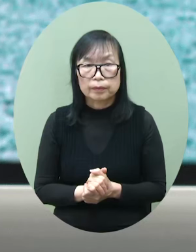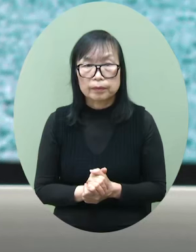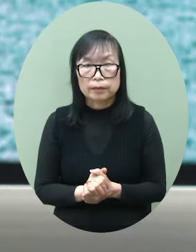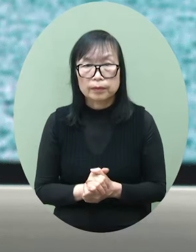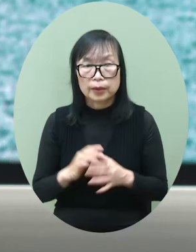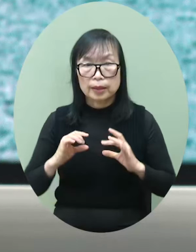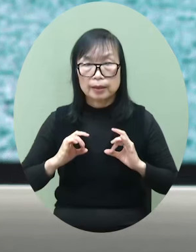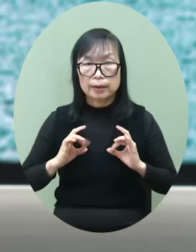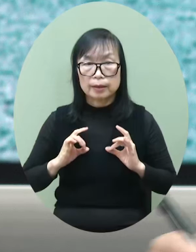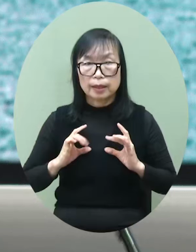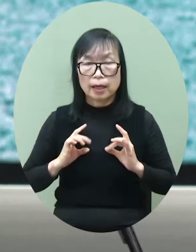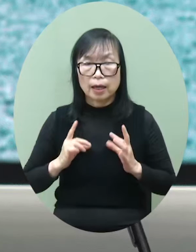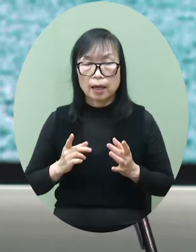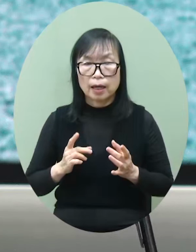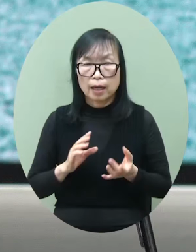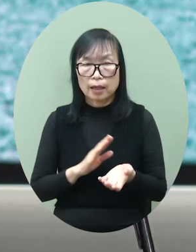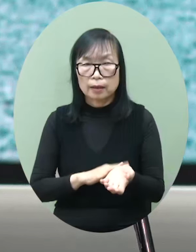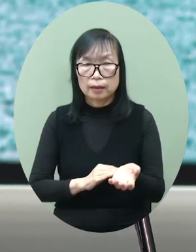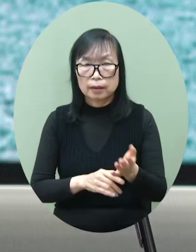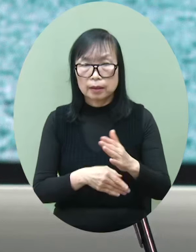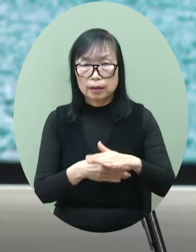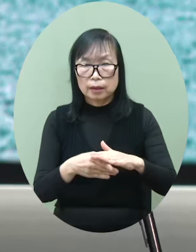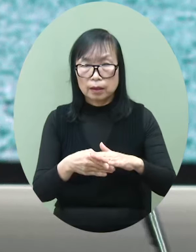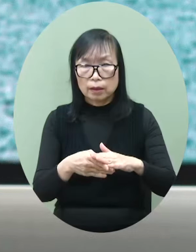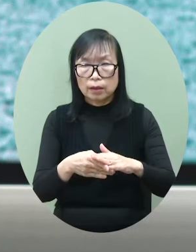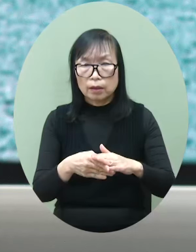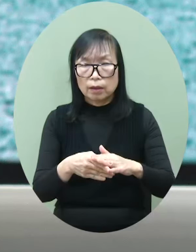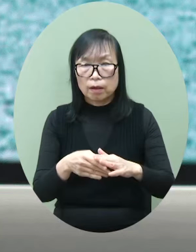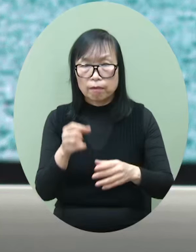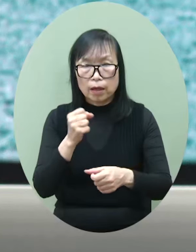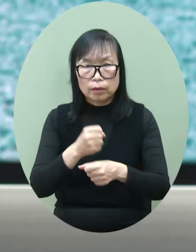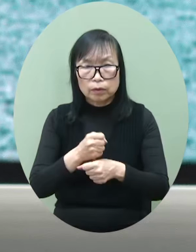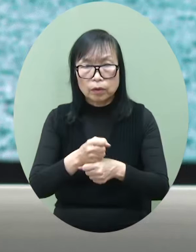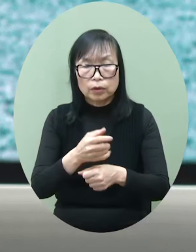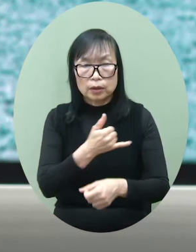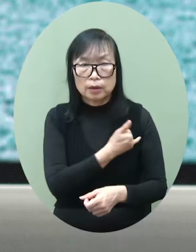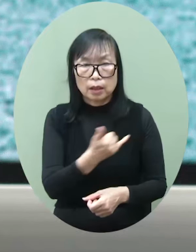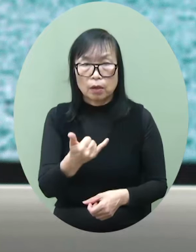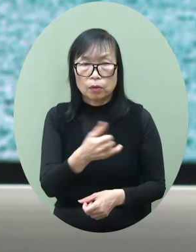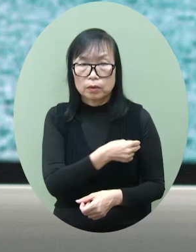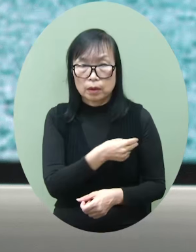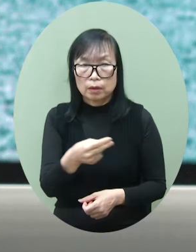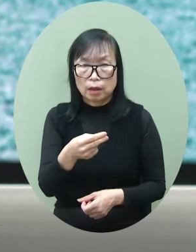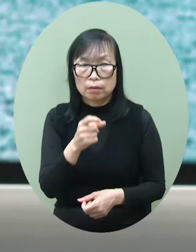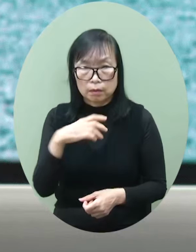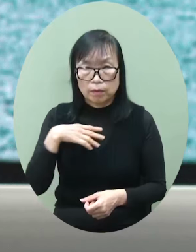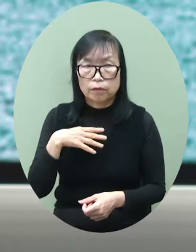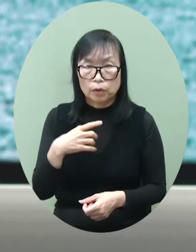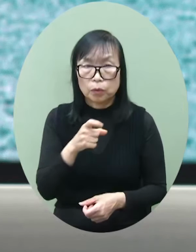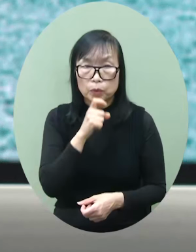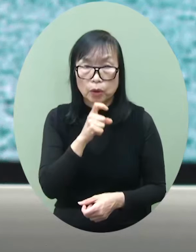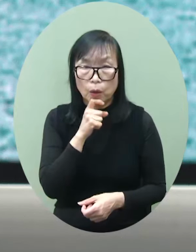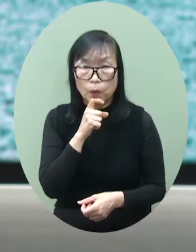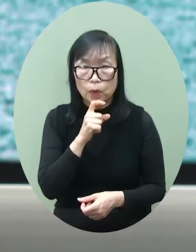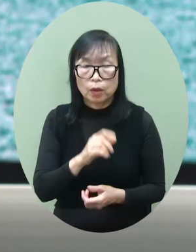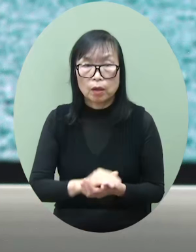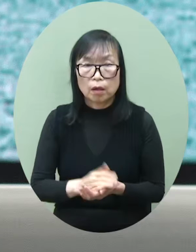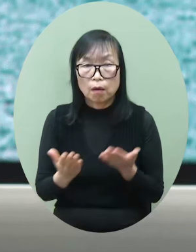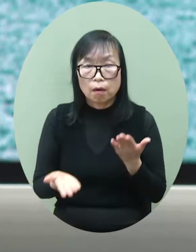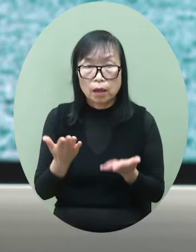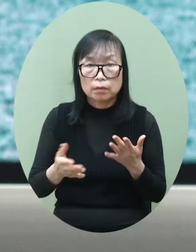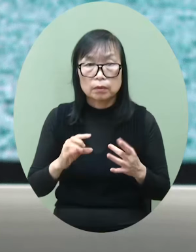施加醫生是的究竟有沒有上班好像星期六日都會有這些情況可能